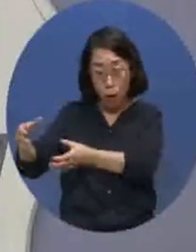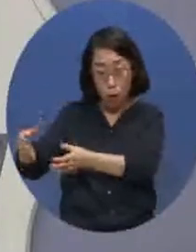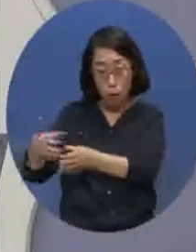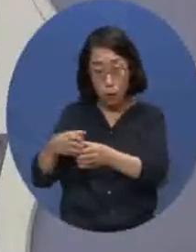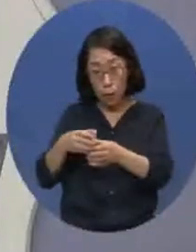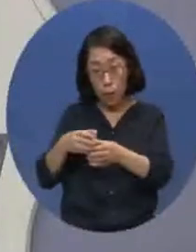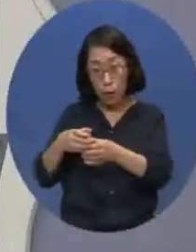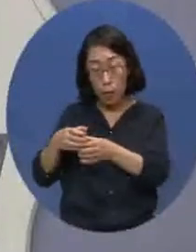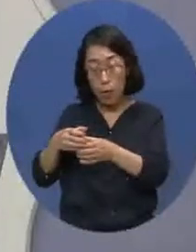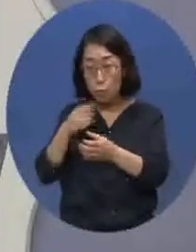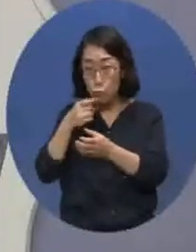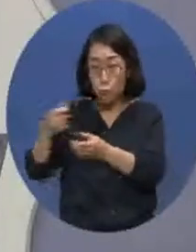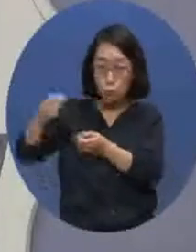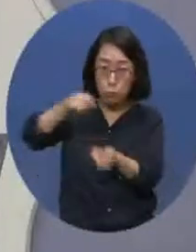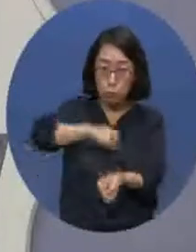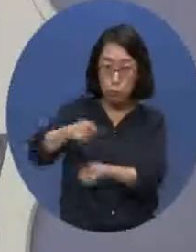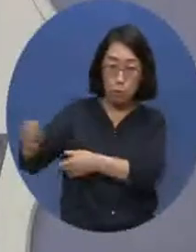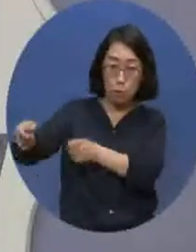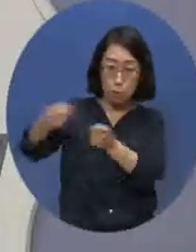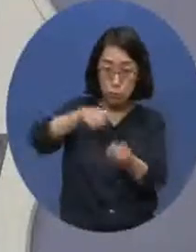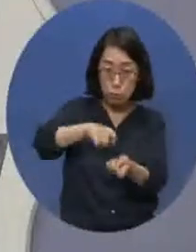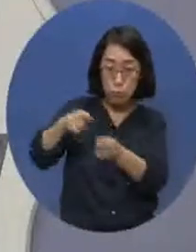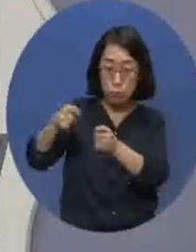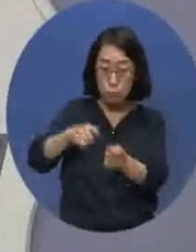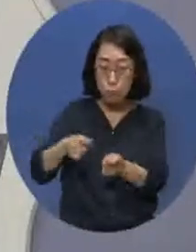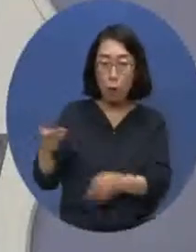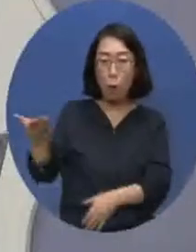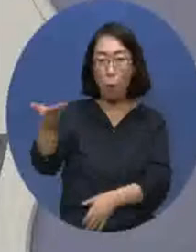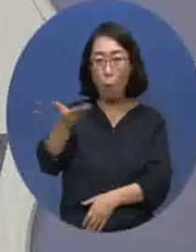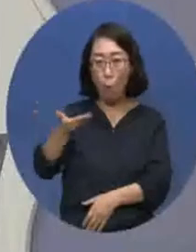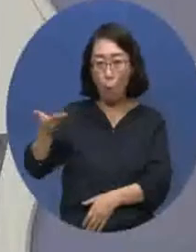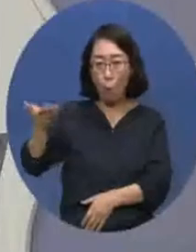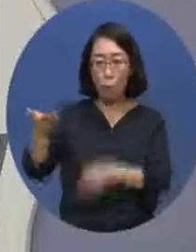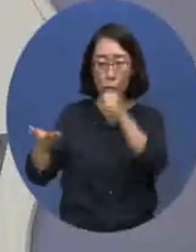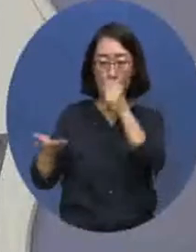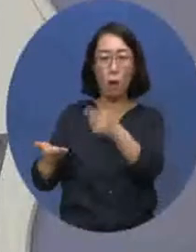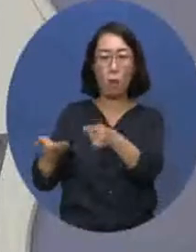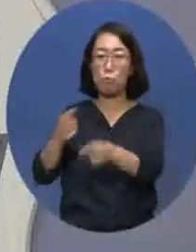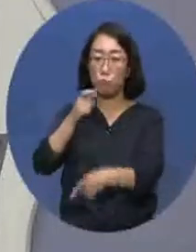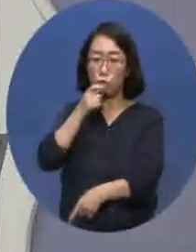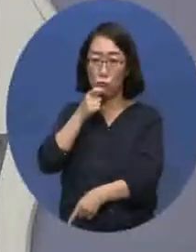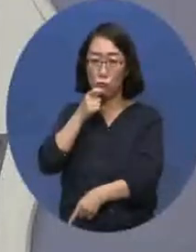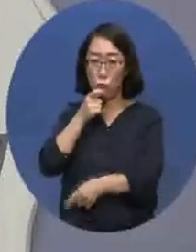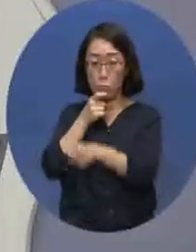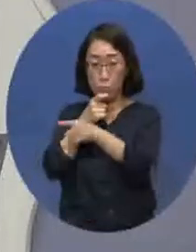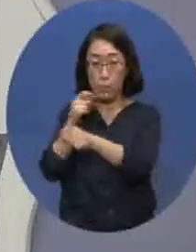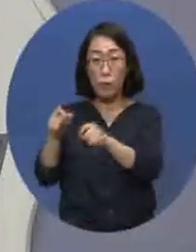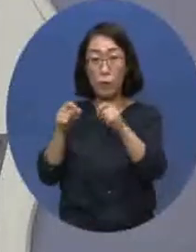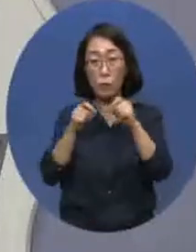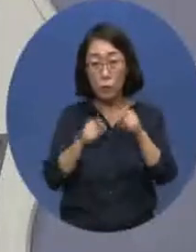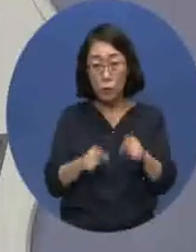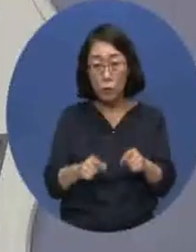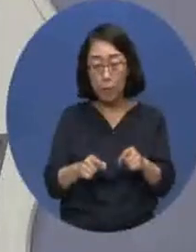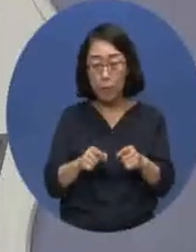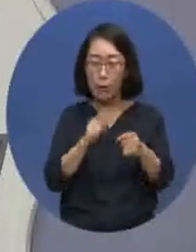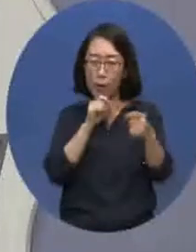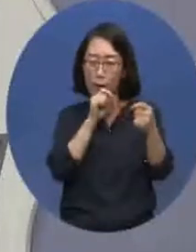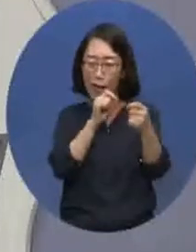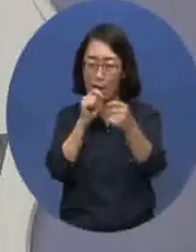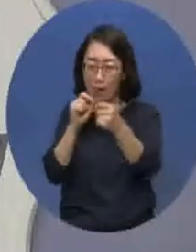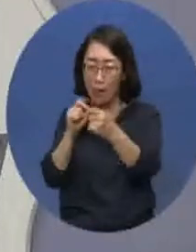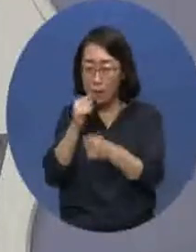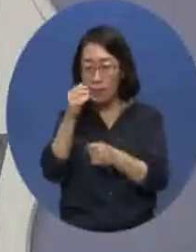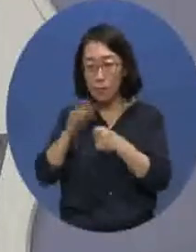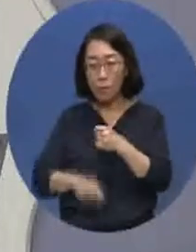지코 또 우리가 물도 먹이고 이렇게 하는 것처럼 정치가는 건 우리 생활 가까이에 있지만 실제로는